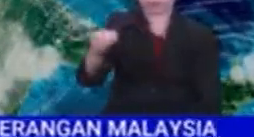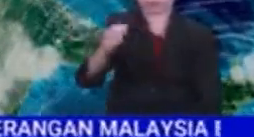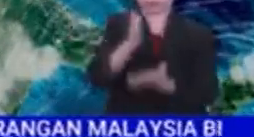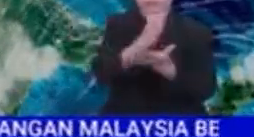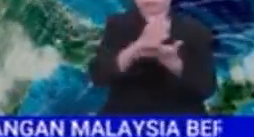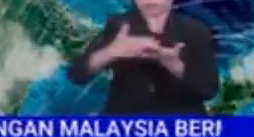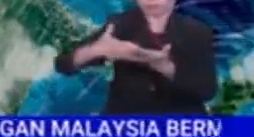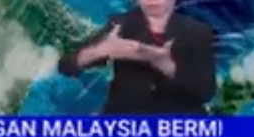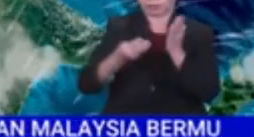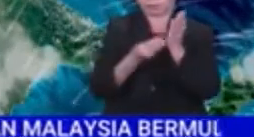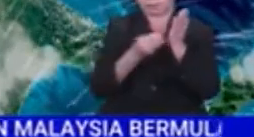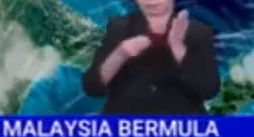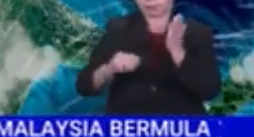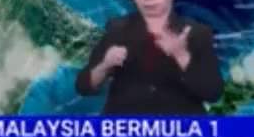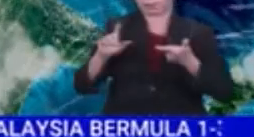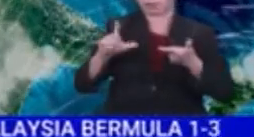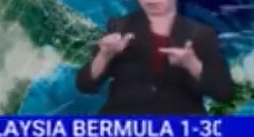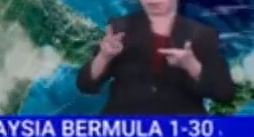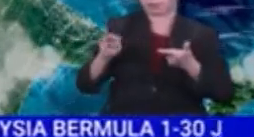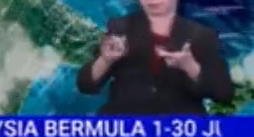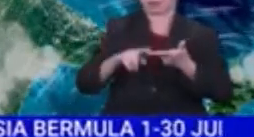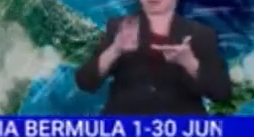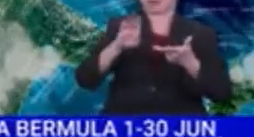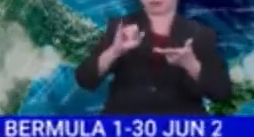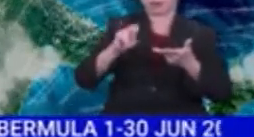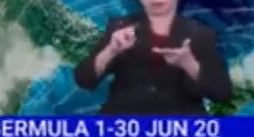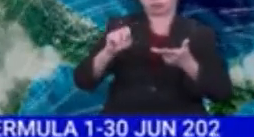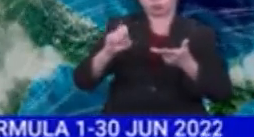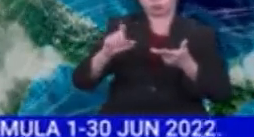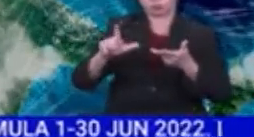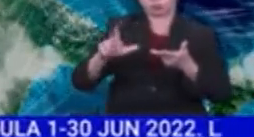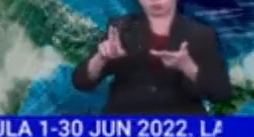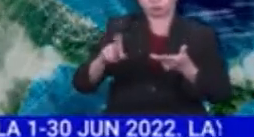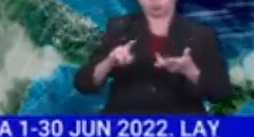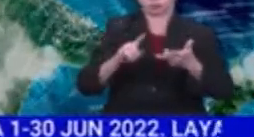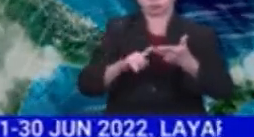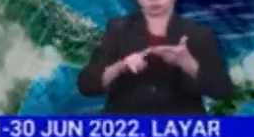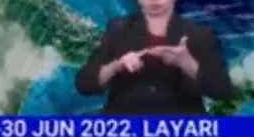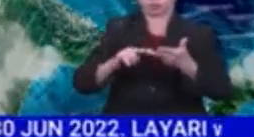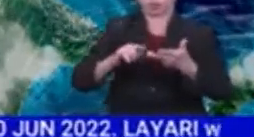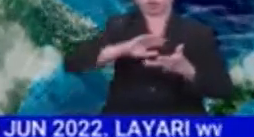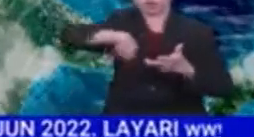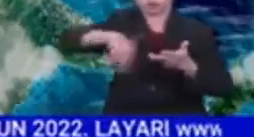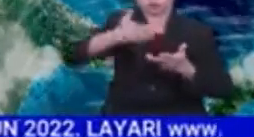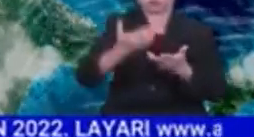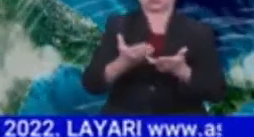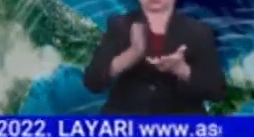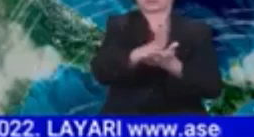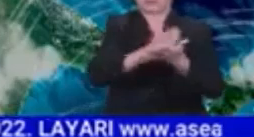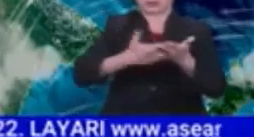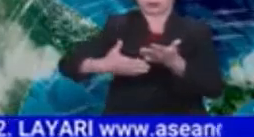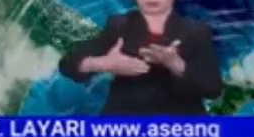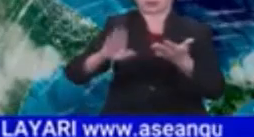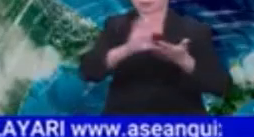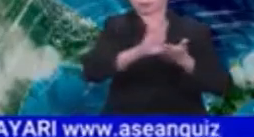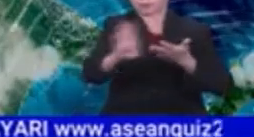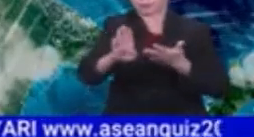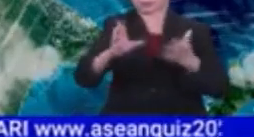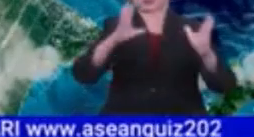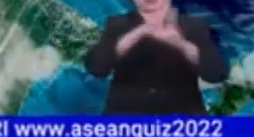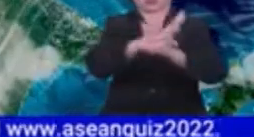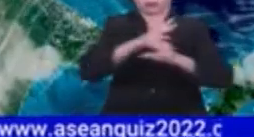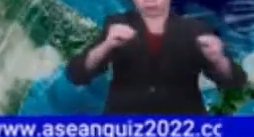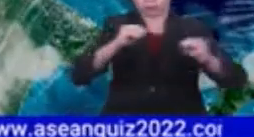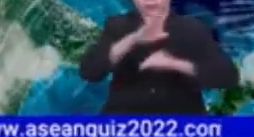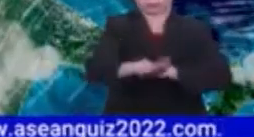bahagian milih Limbong band tulus RT di hampir kesemua bagian Agan bagian barat Negeri